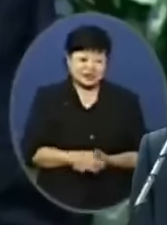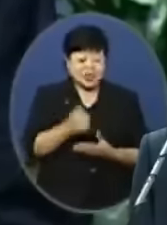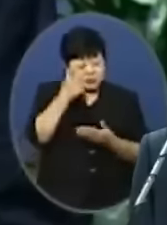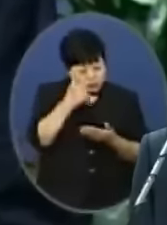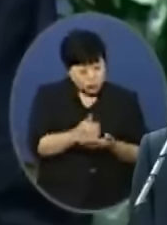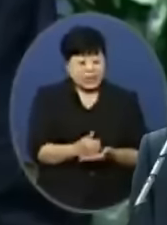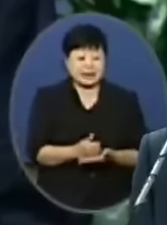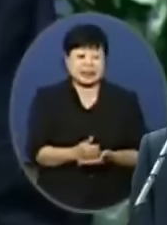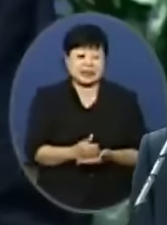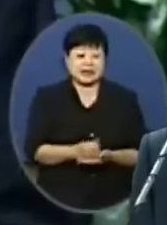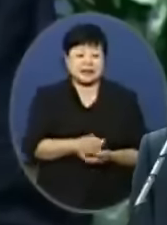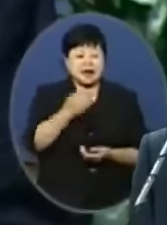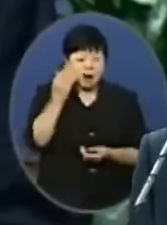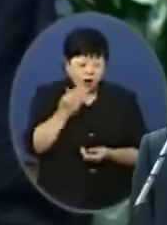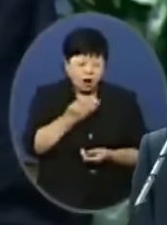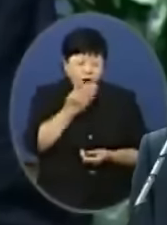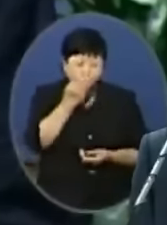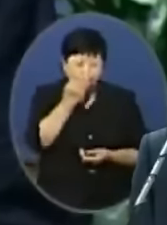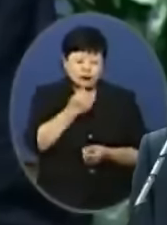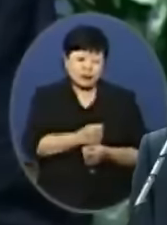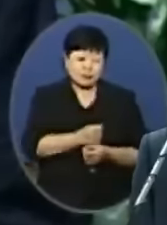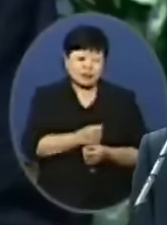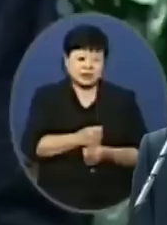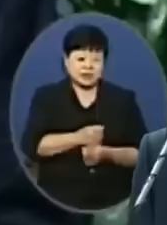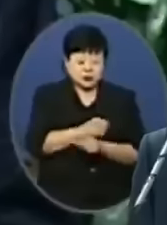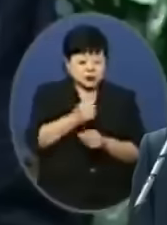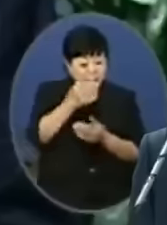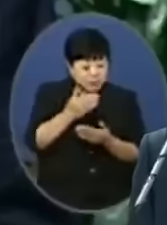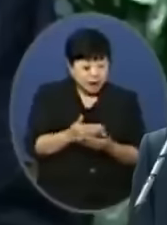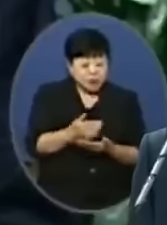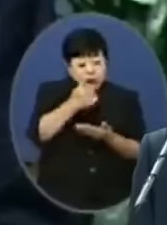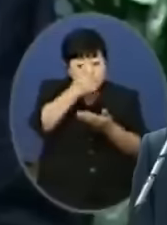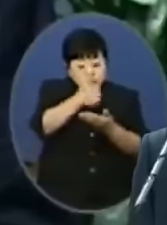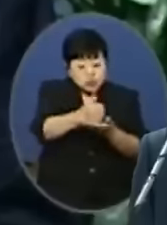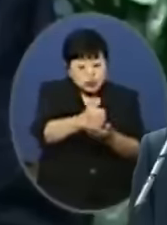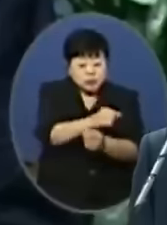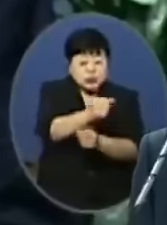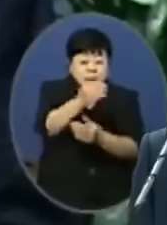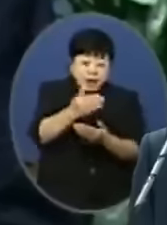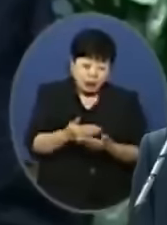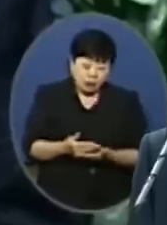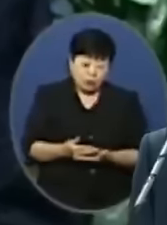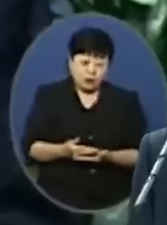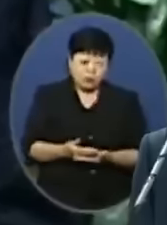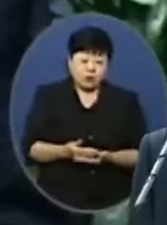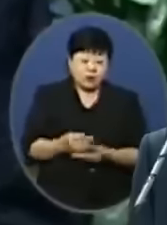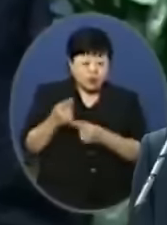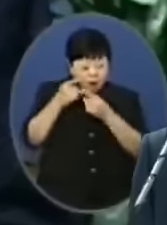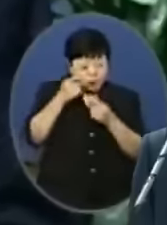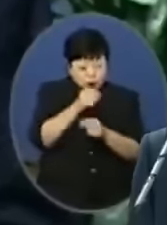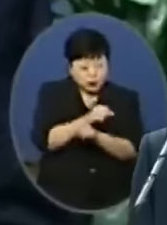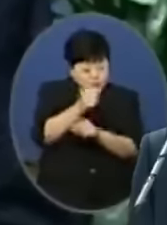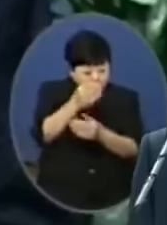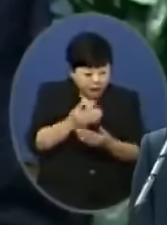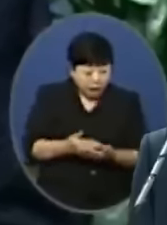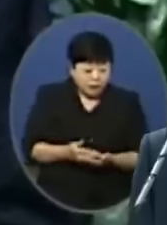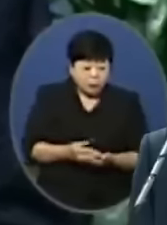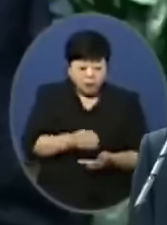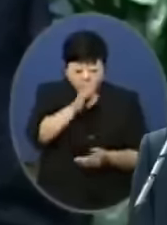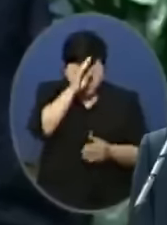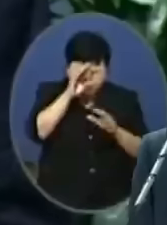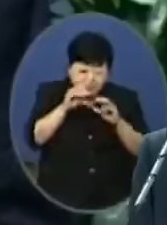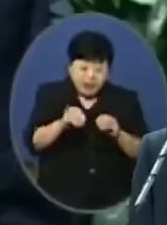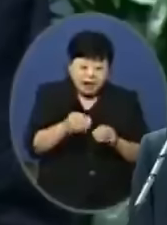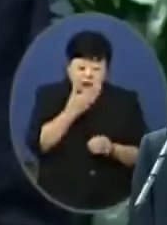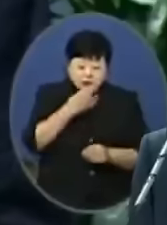죄가 거룩함이 다 용서 안 받고 죄를 용서 안 받고 허물을 용서 안 받고 병이